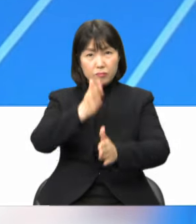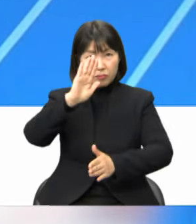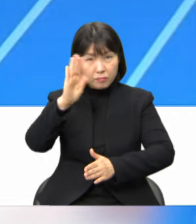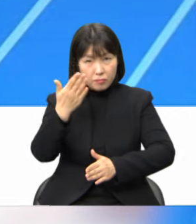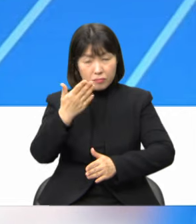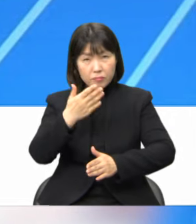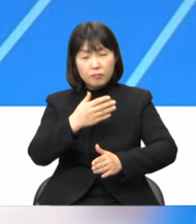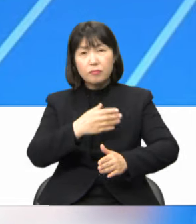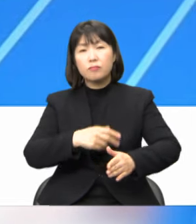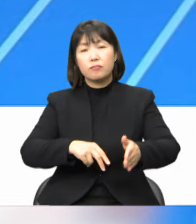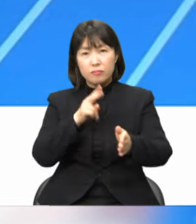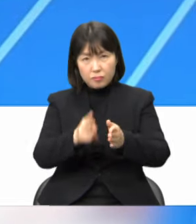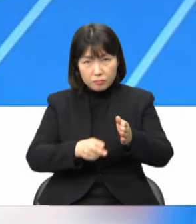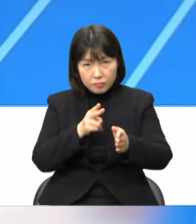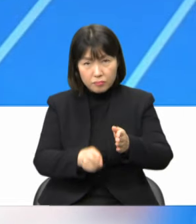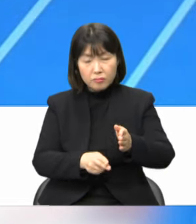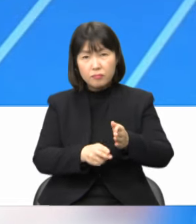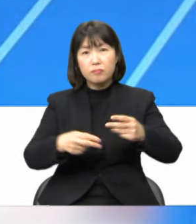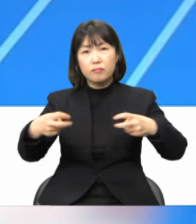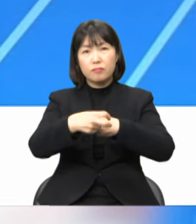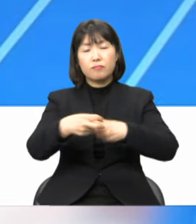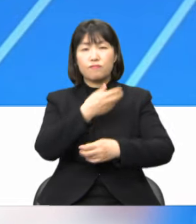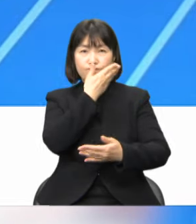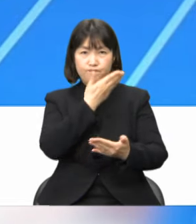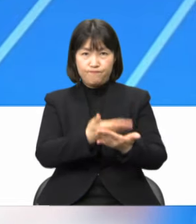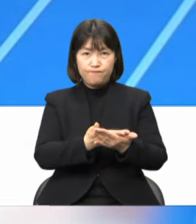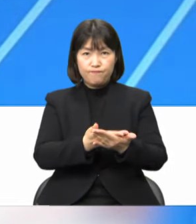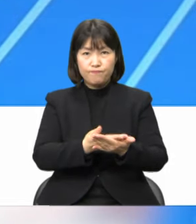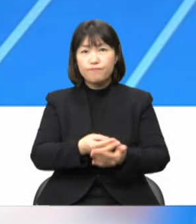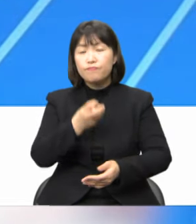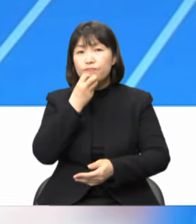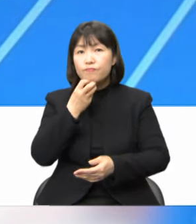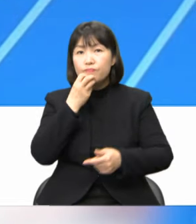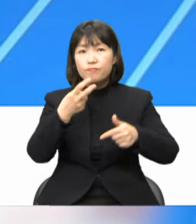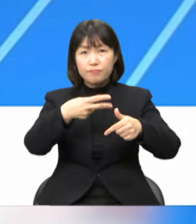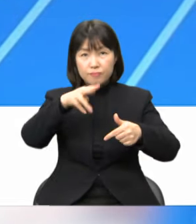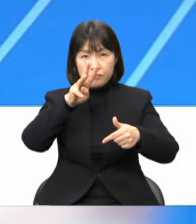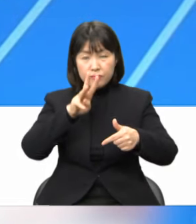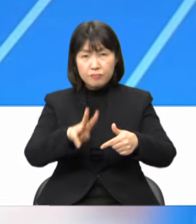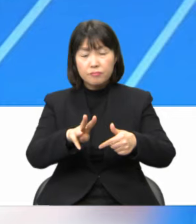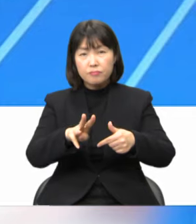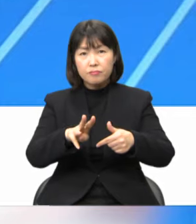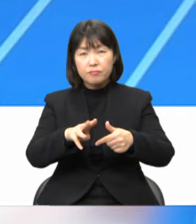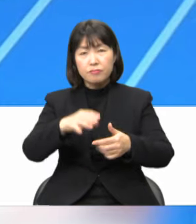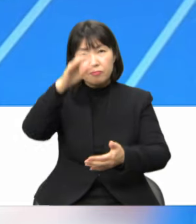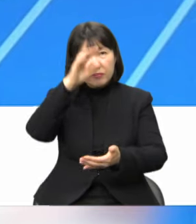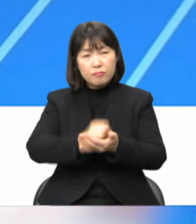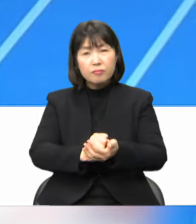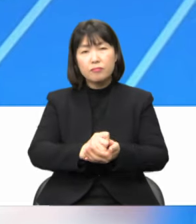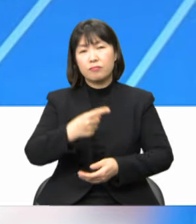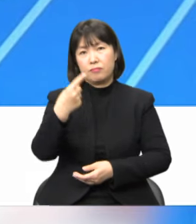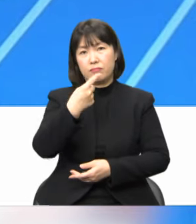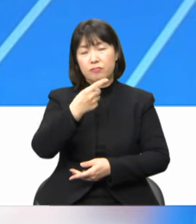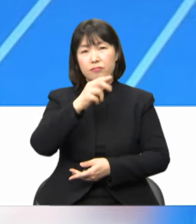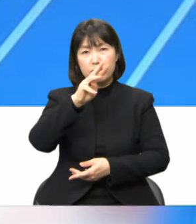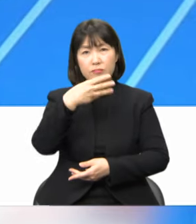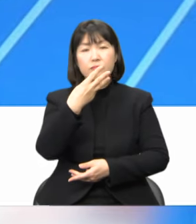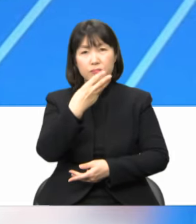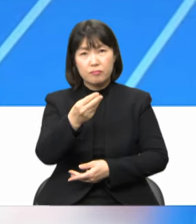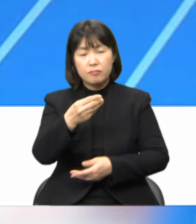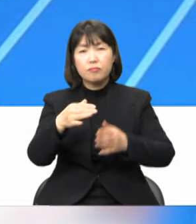육상교통 인프라가 매우 중요합니다 서울과 인천에 합계 13만의